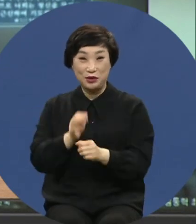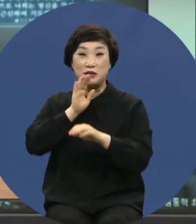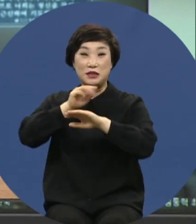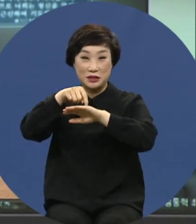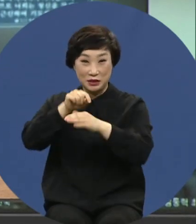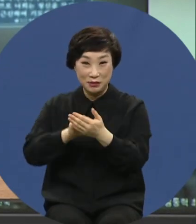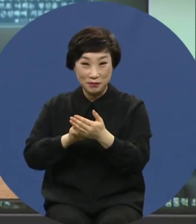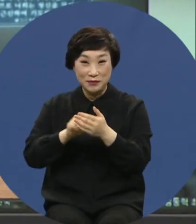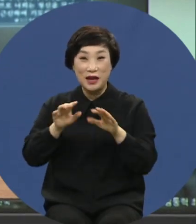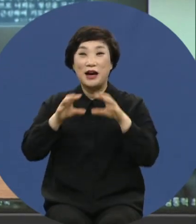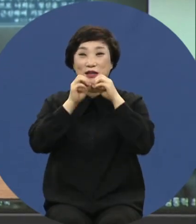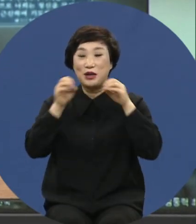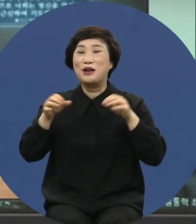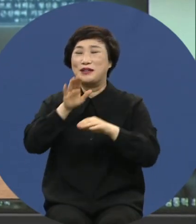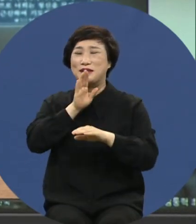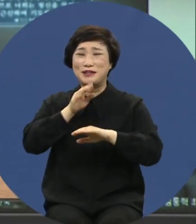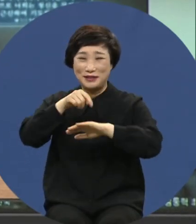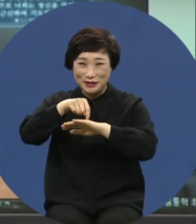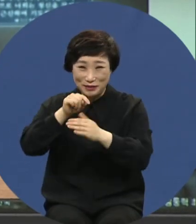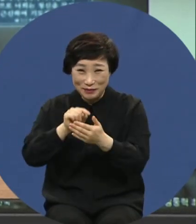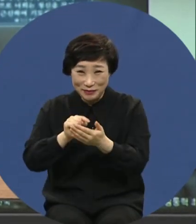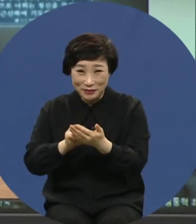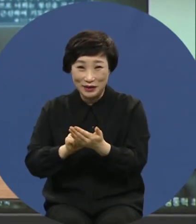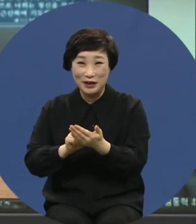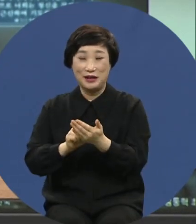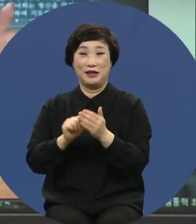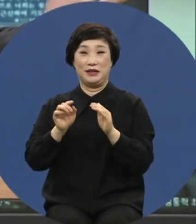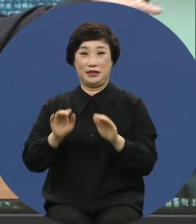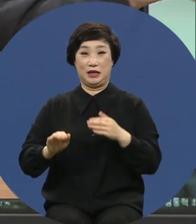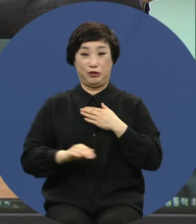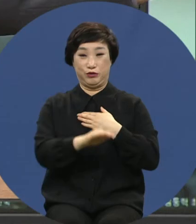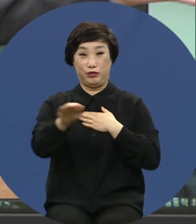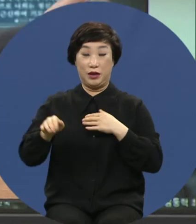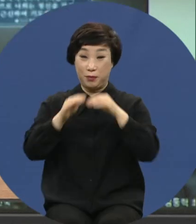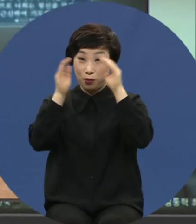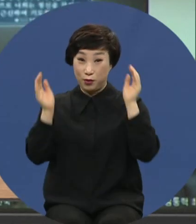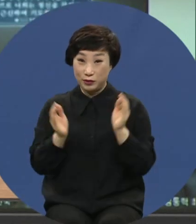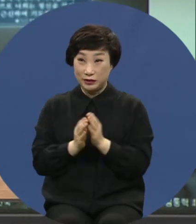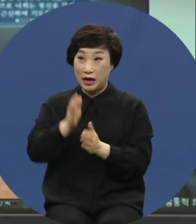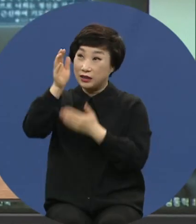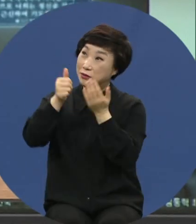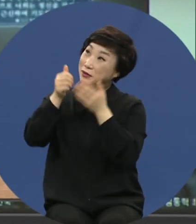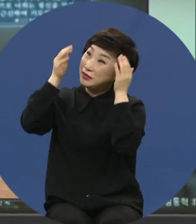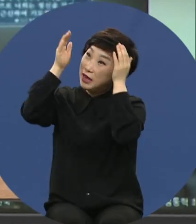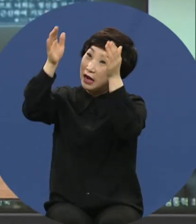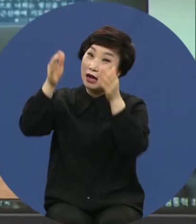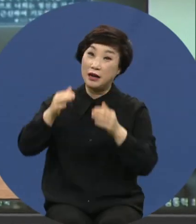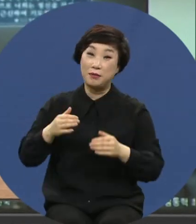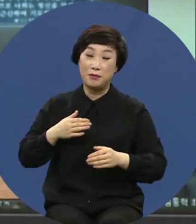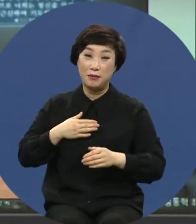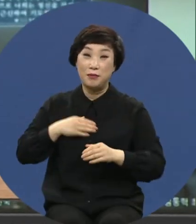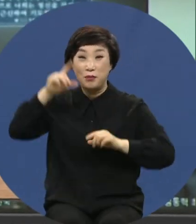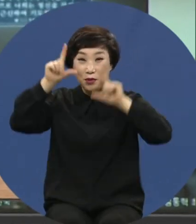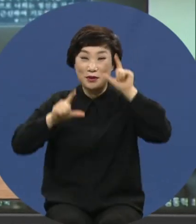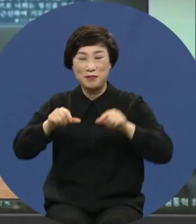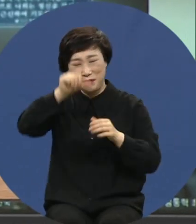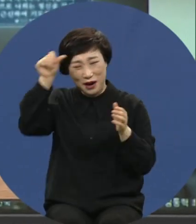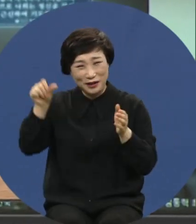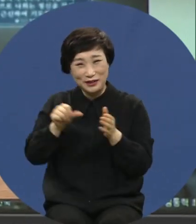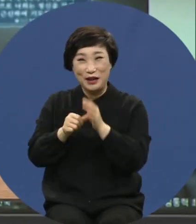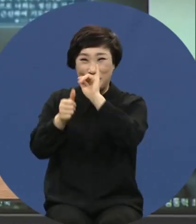진실되며 전도가 진실되며 우리의 모든 하나님을 향한 태도가